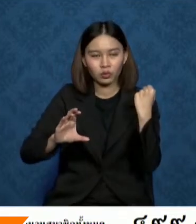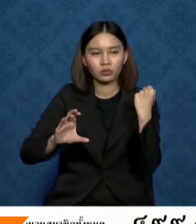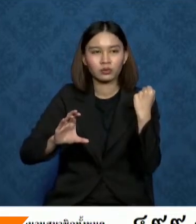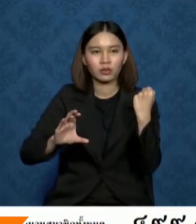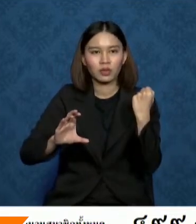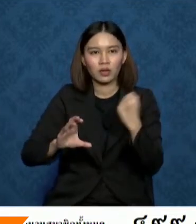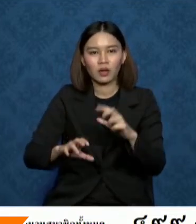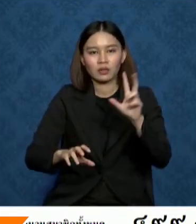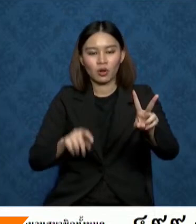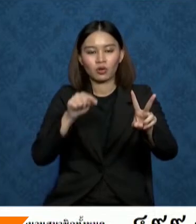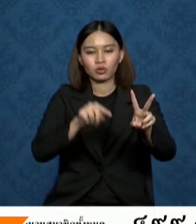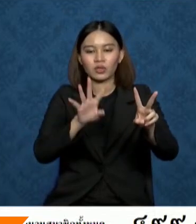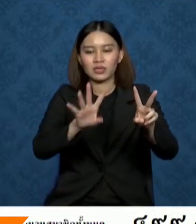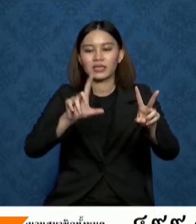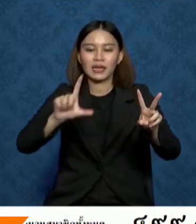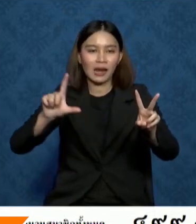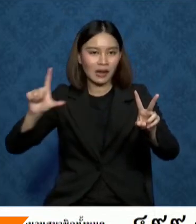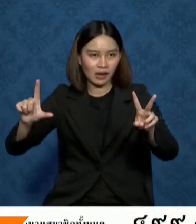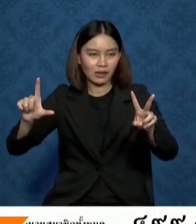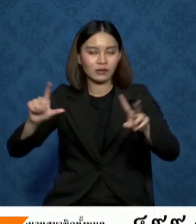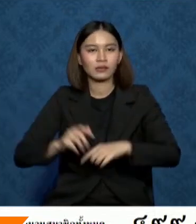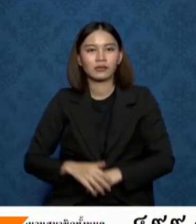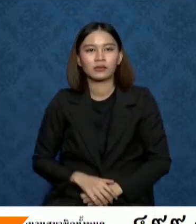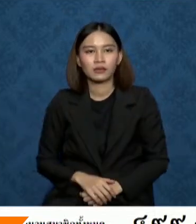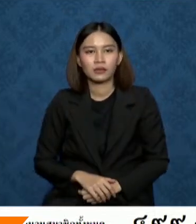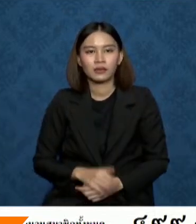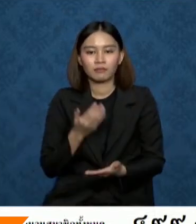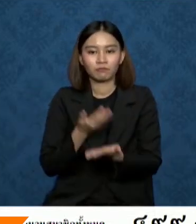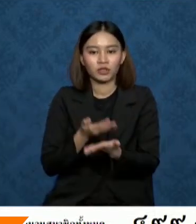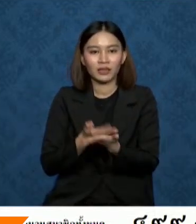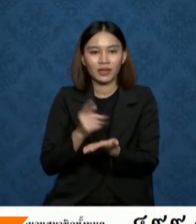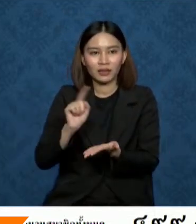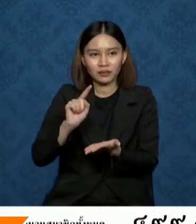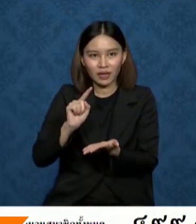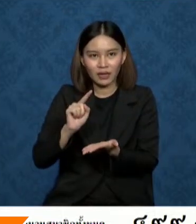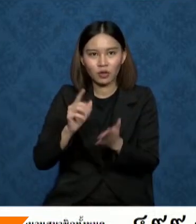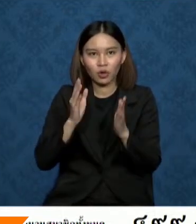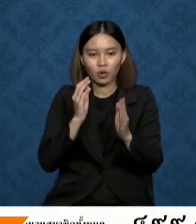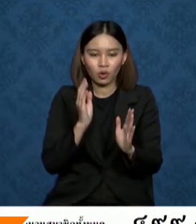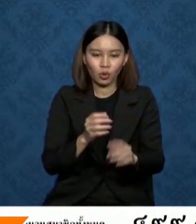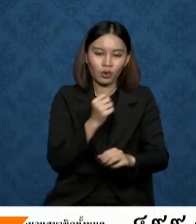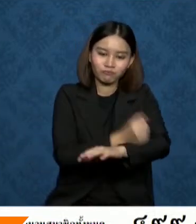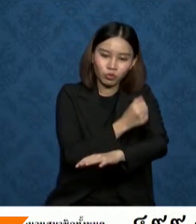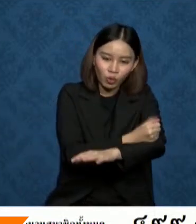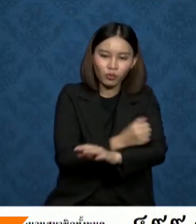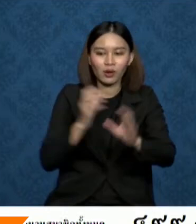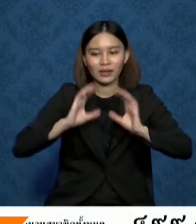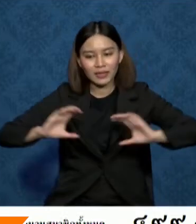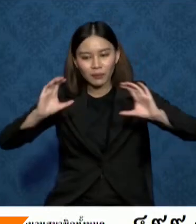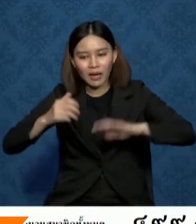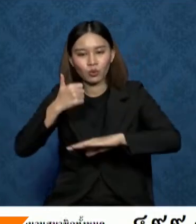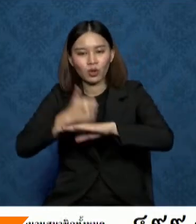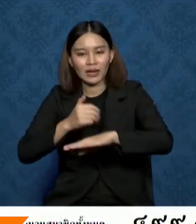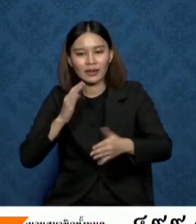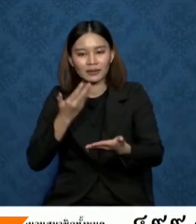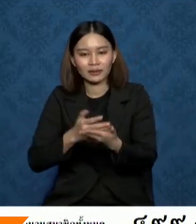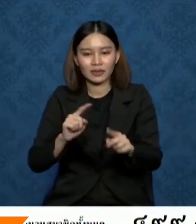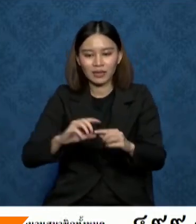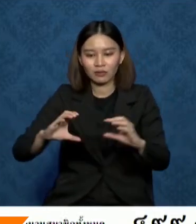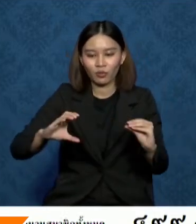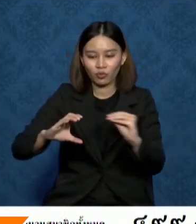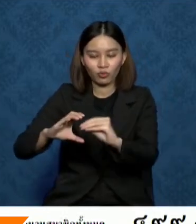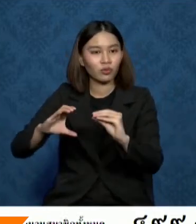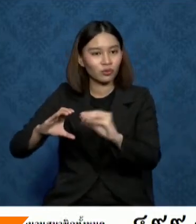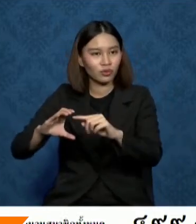ะมั่งข lobbies ถึง 2.4 ลานบาทเป็นเงินที่ส่วนจากลูจ้าง นายจ้าง และรัฐบาที่ผ่านมาน่คร รัตตบา